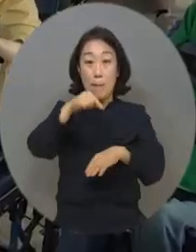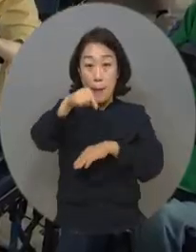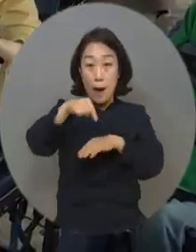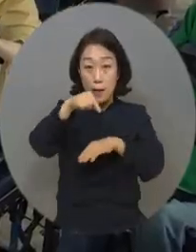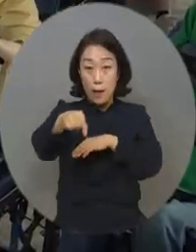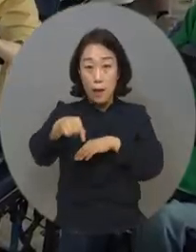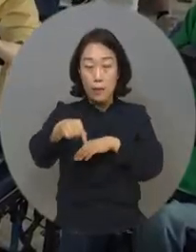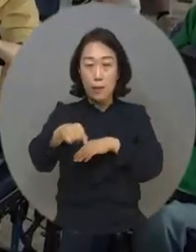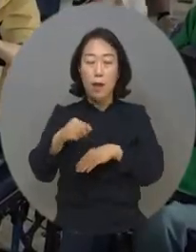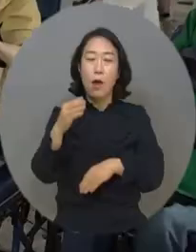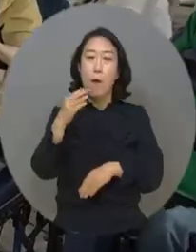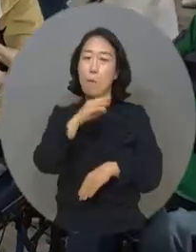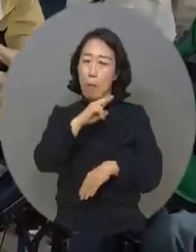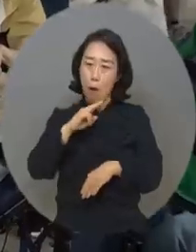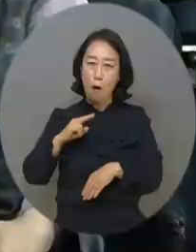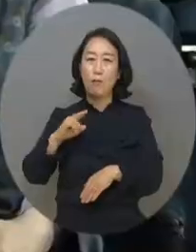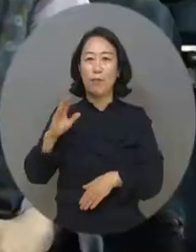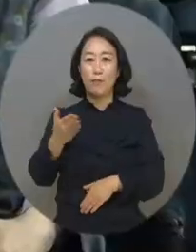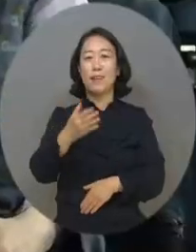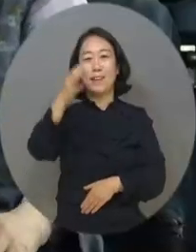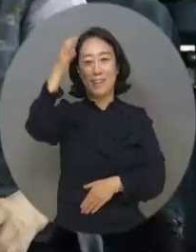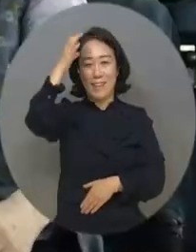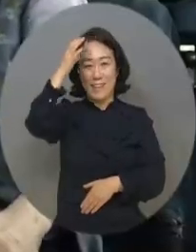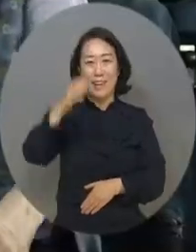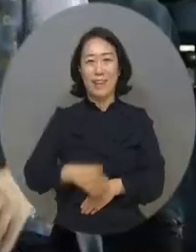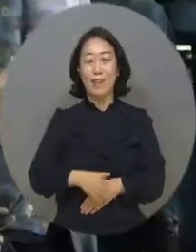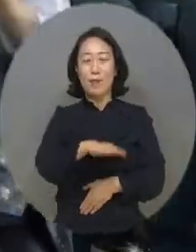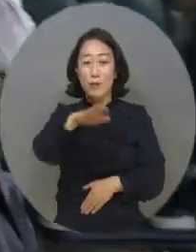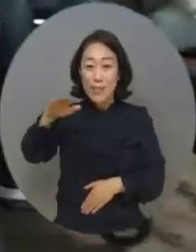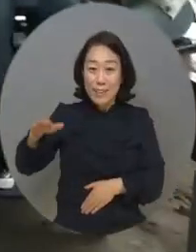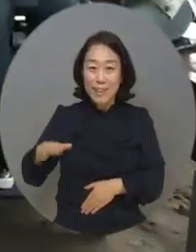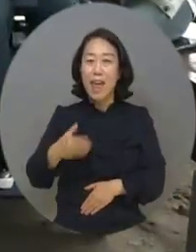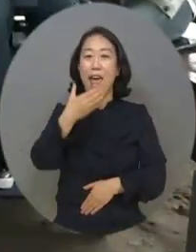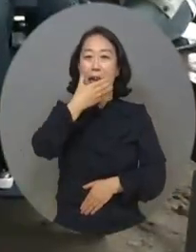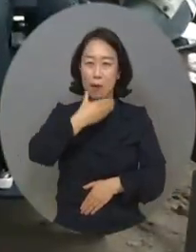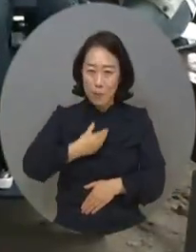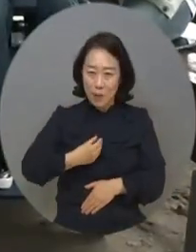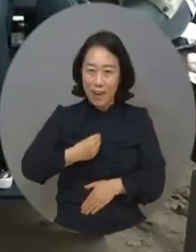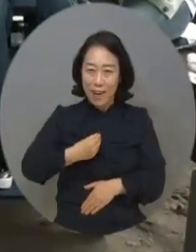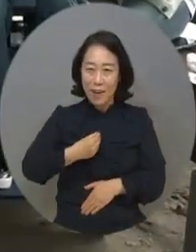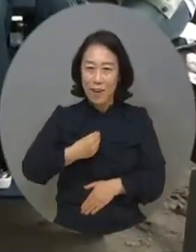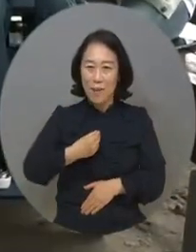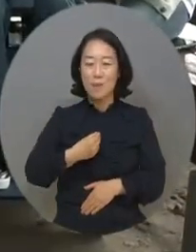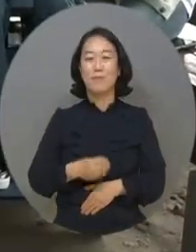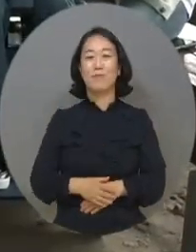나들이가 일상이 되길 바랍니다. 우리는